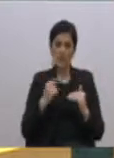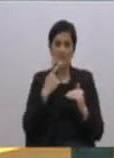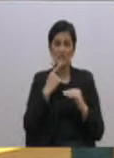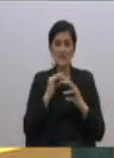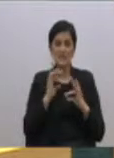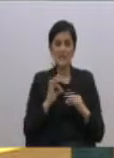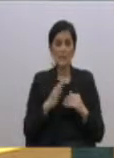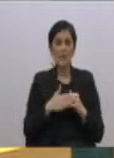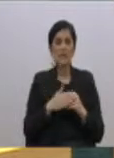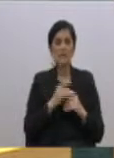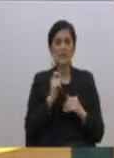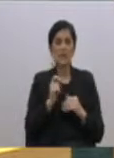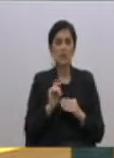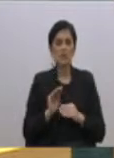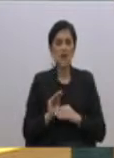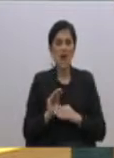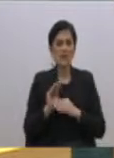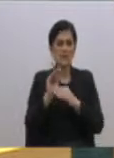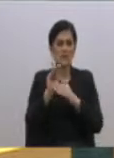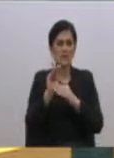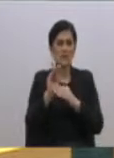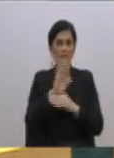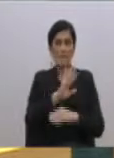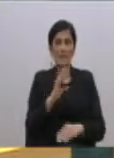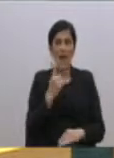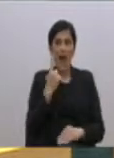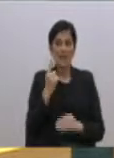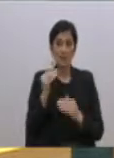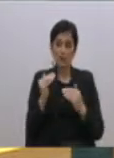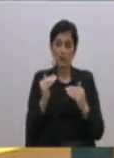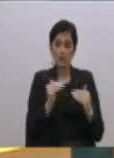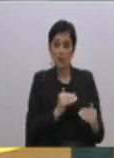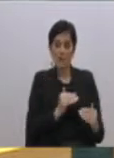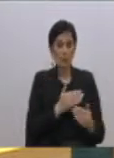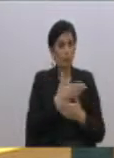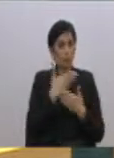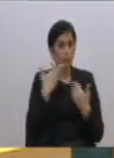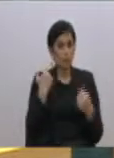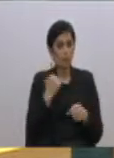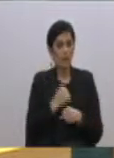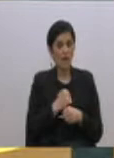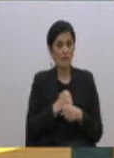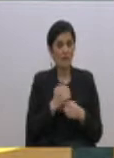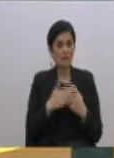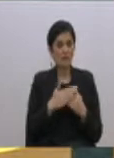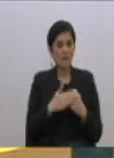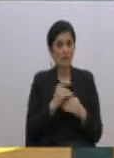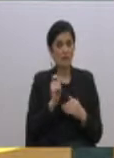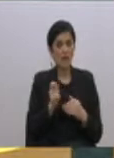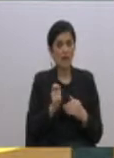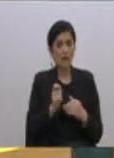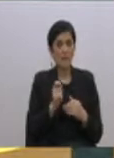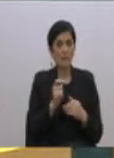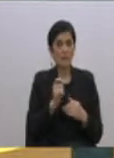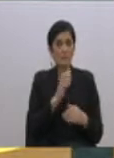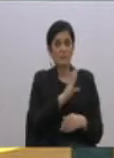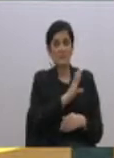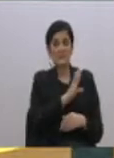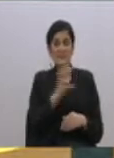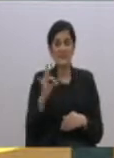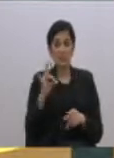sa želi, iar gazrdin. Anu, arcerti șem cire, barg, etevia, sa želi bis. Sa ce dacă au și ris